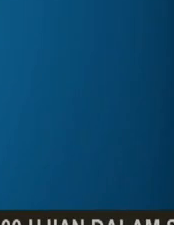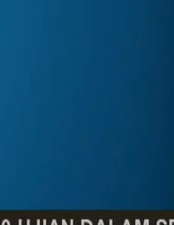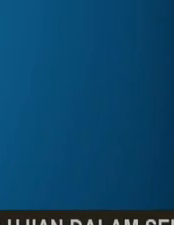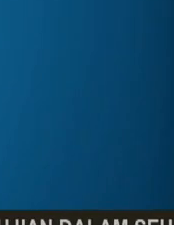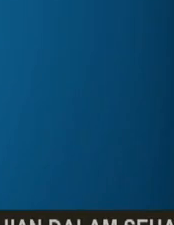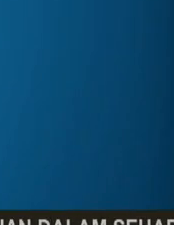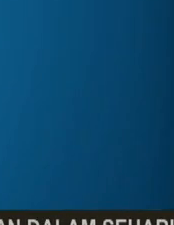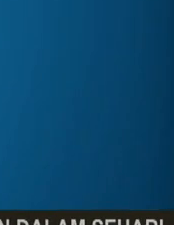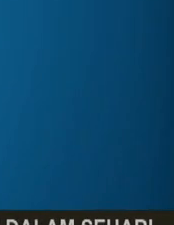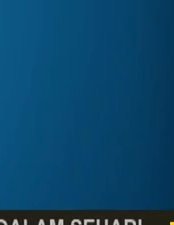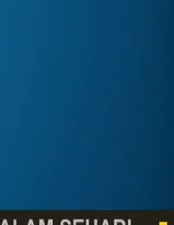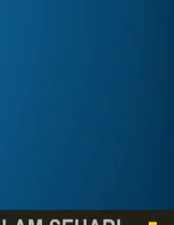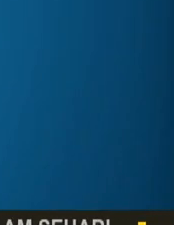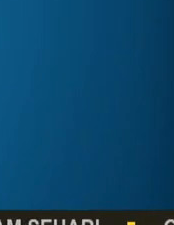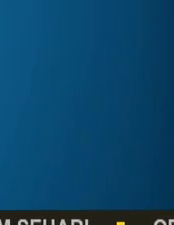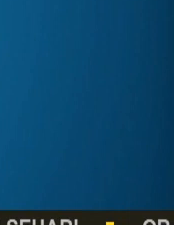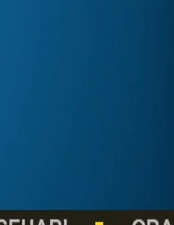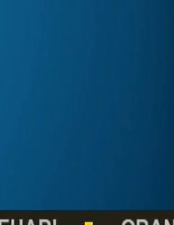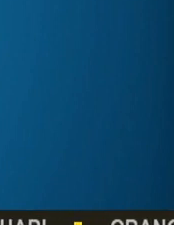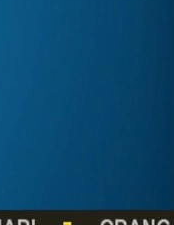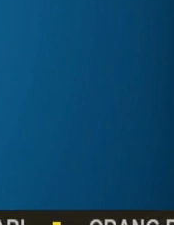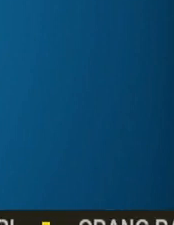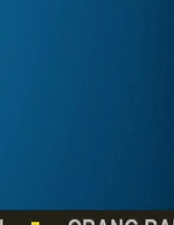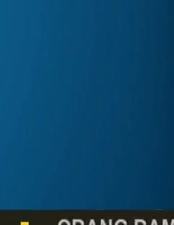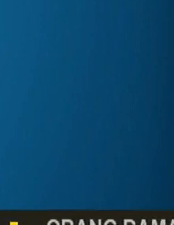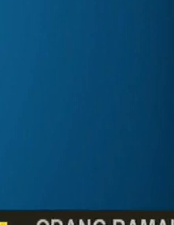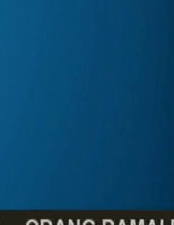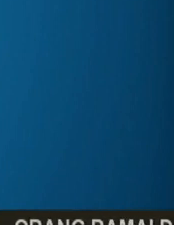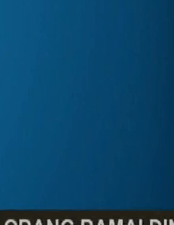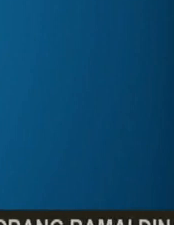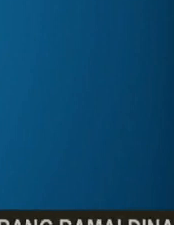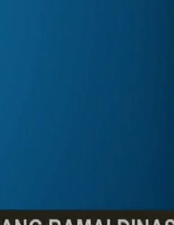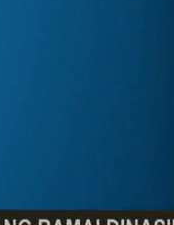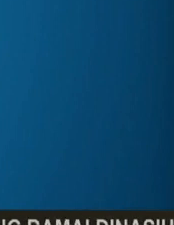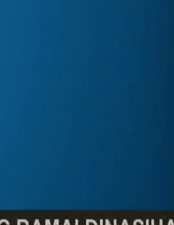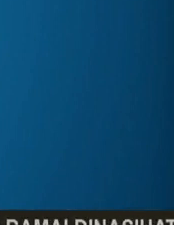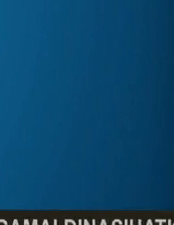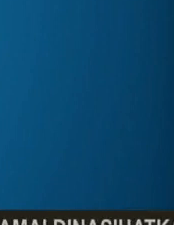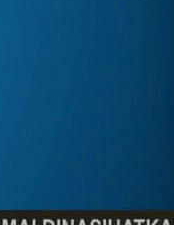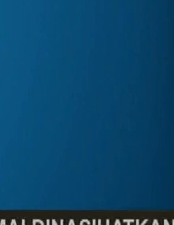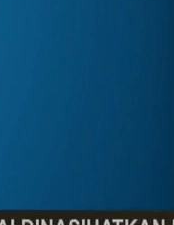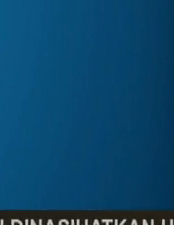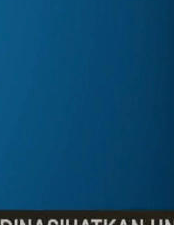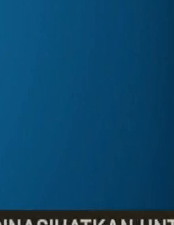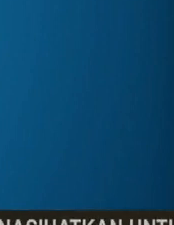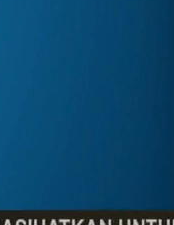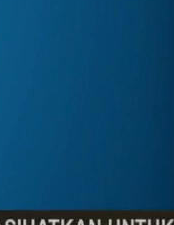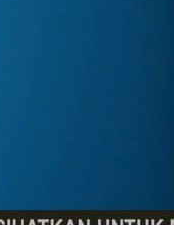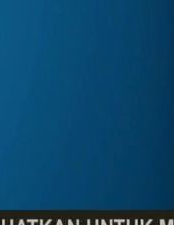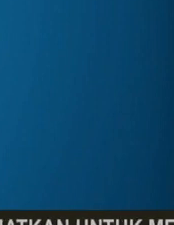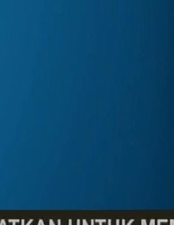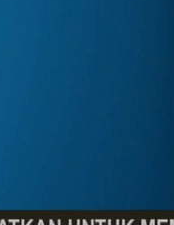Hai Ibu Bapak dan pelajar yang berhasrat melanggan preman tersebut hendaklah mendaftar secara dalam tarian melalui laman sesawang